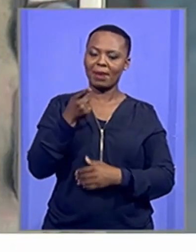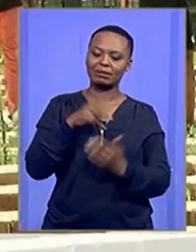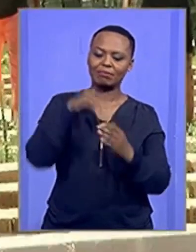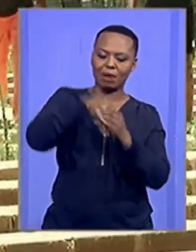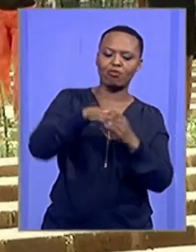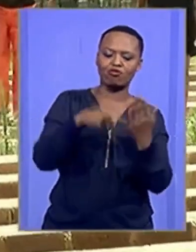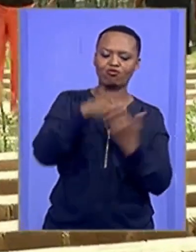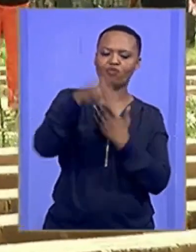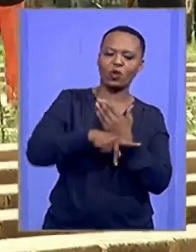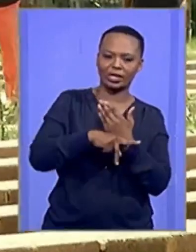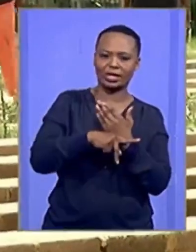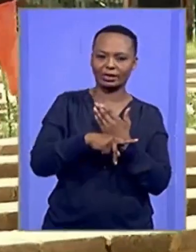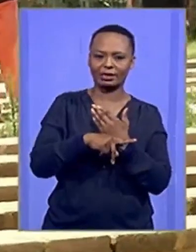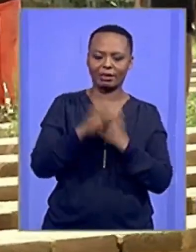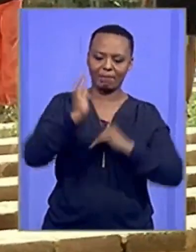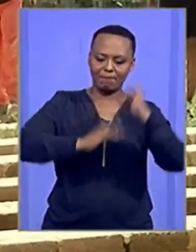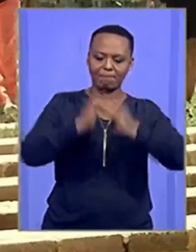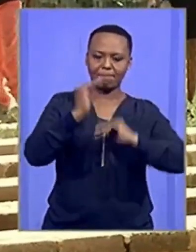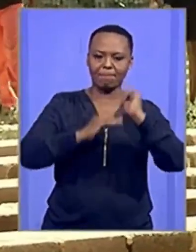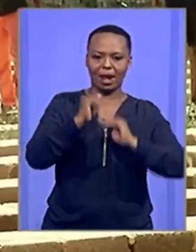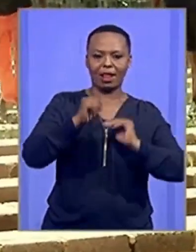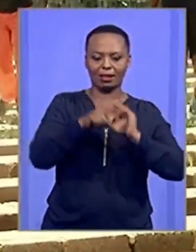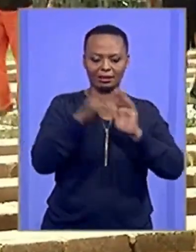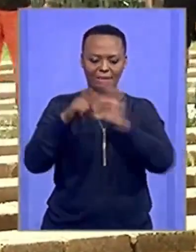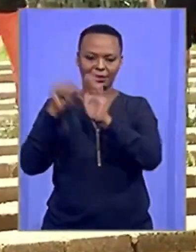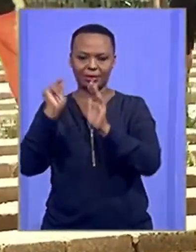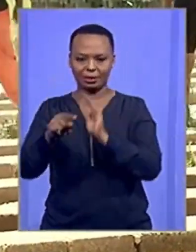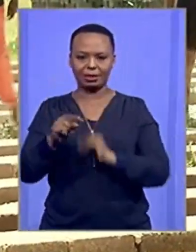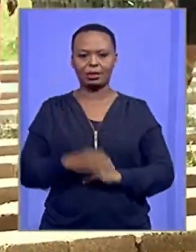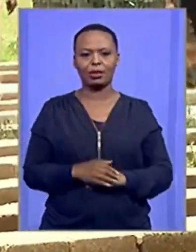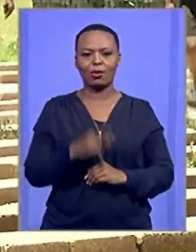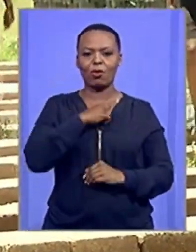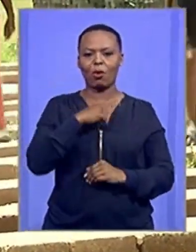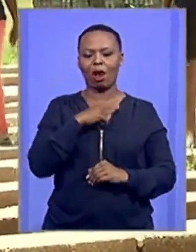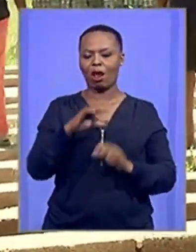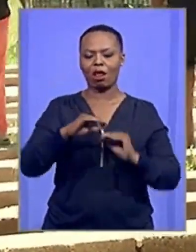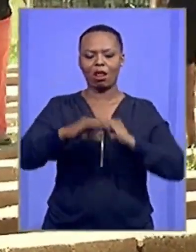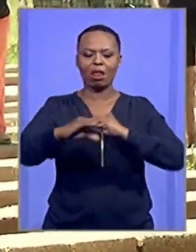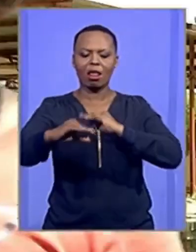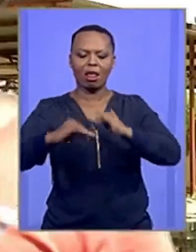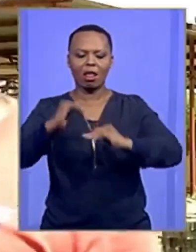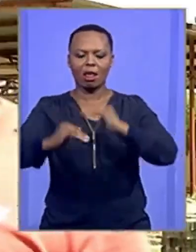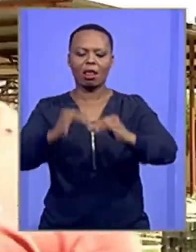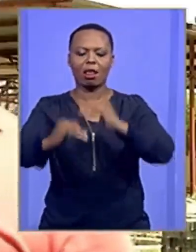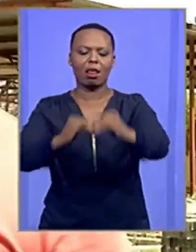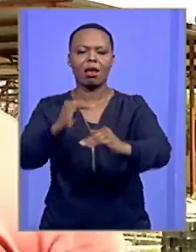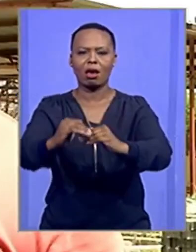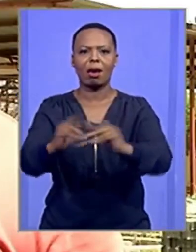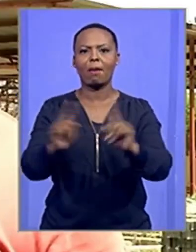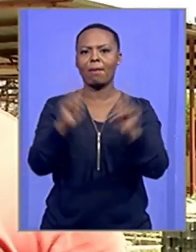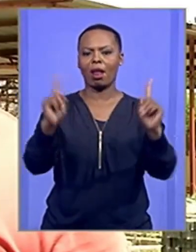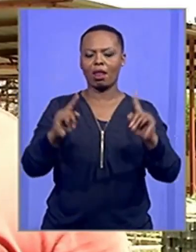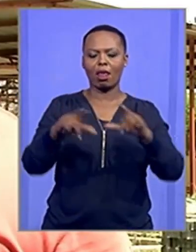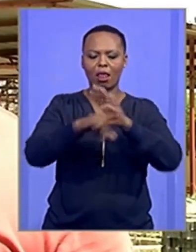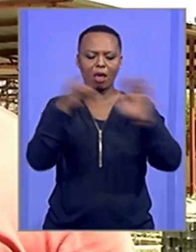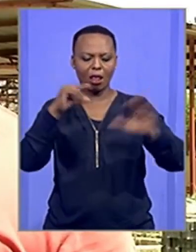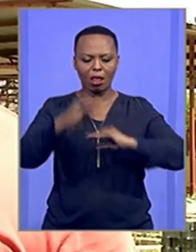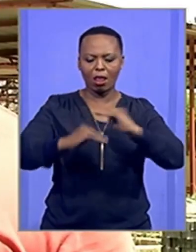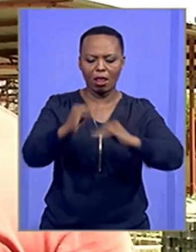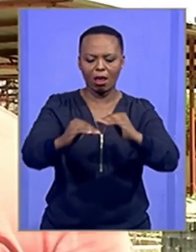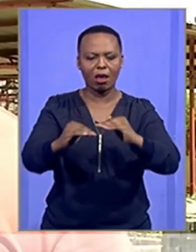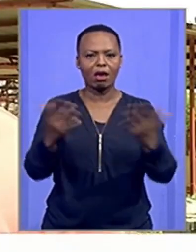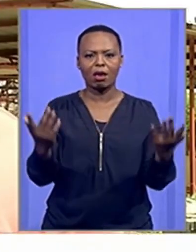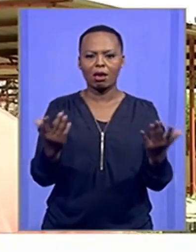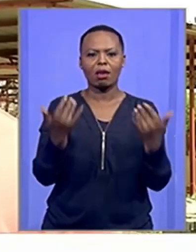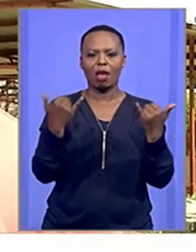go ungelwa go tswa mo lenaaneng leno le le setseng le phutlhame. Nou yana batho ke le opportunity tsa go ka di-certificate